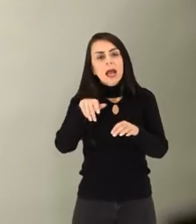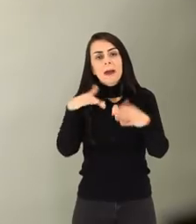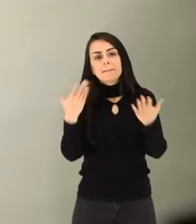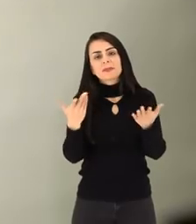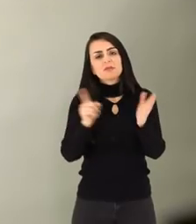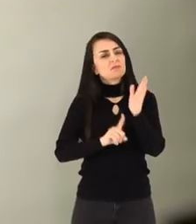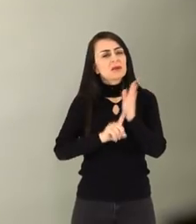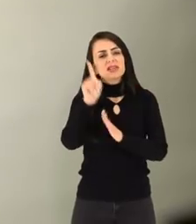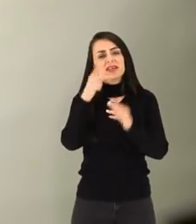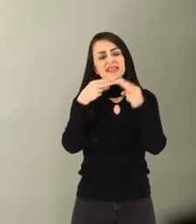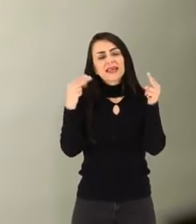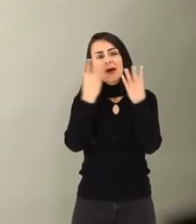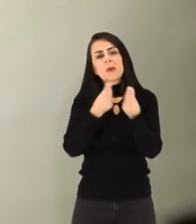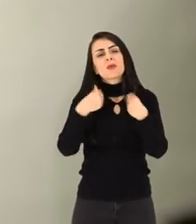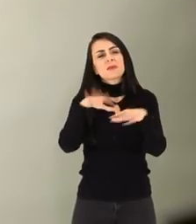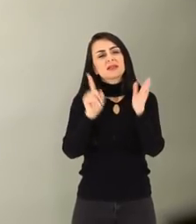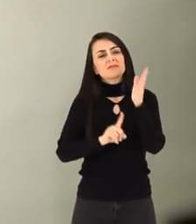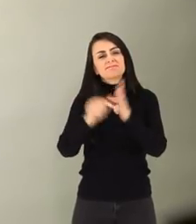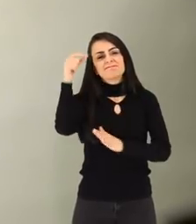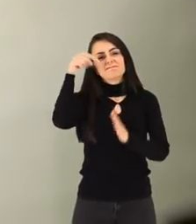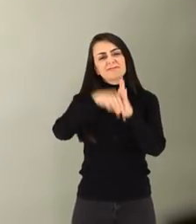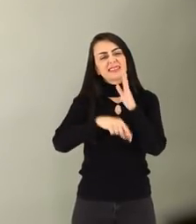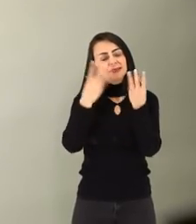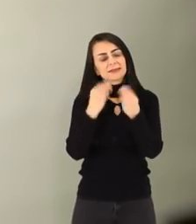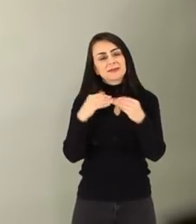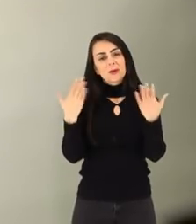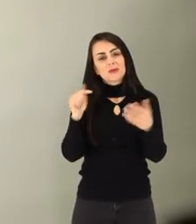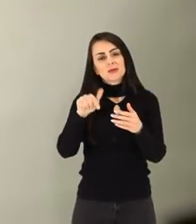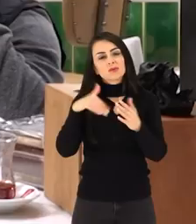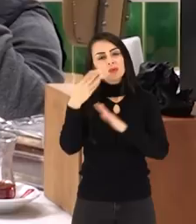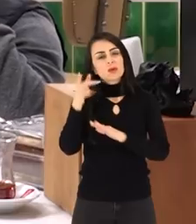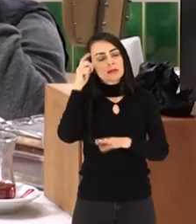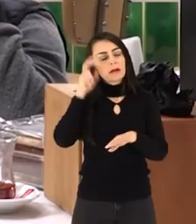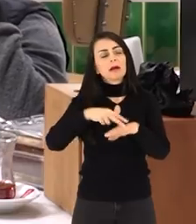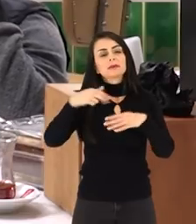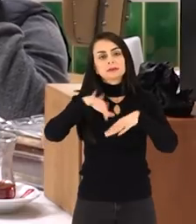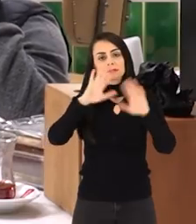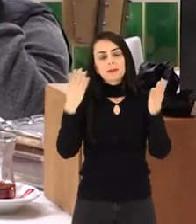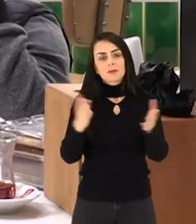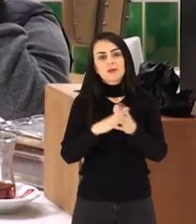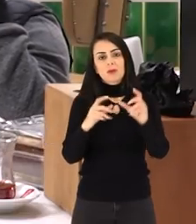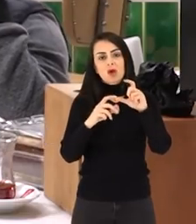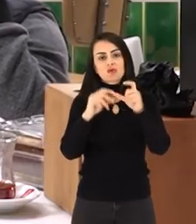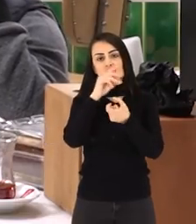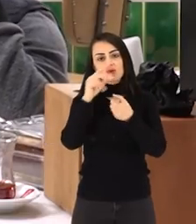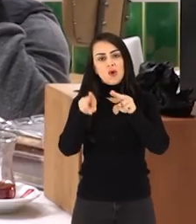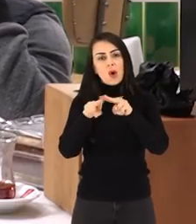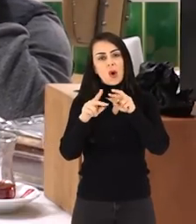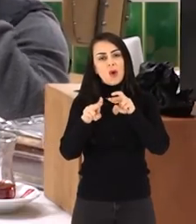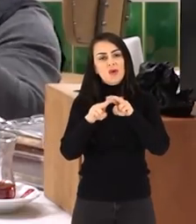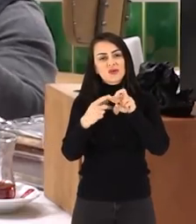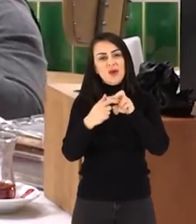da çok başarılı bir hikayemiz olmadı tabii ki. Ondan sonrasını zaten hatırlamıyorum. Şükrü abilere de buradan laf sokuyormuşuz gibi oluyor biraz. Yok